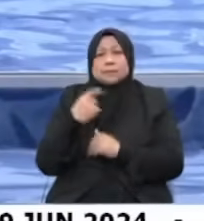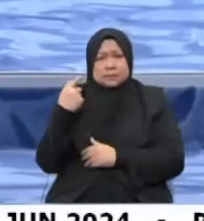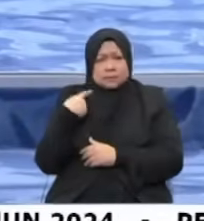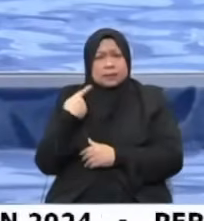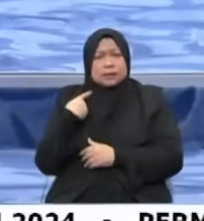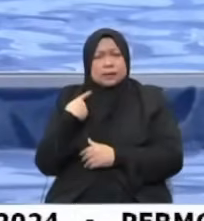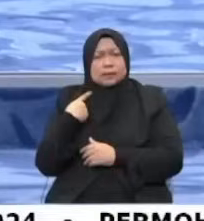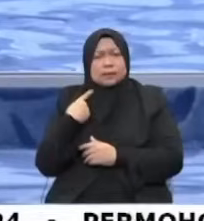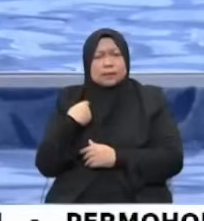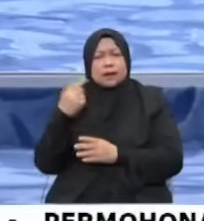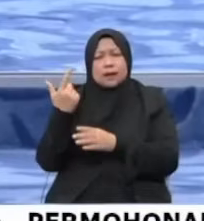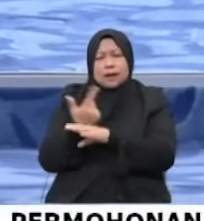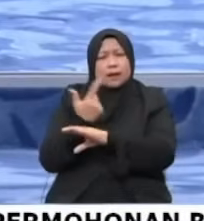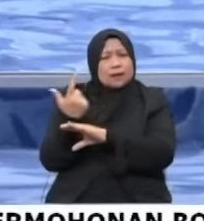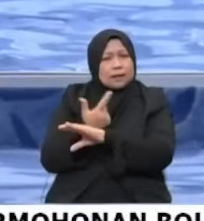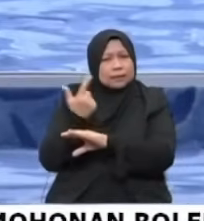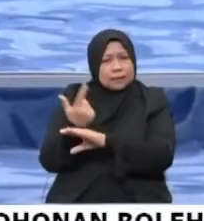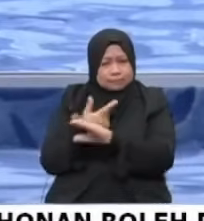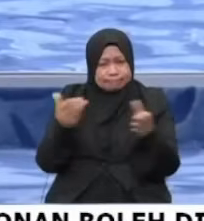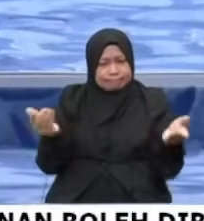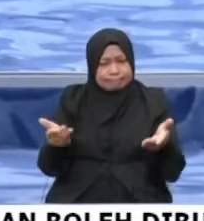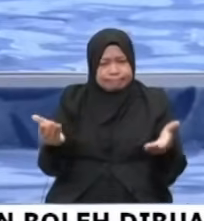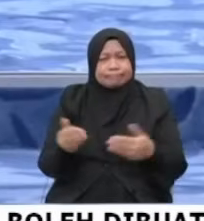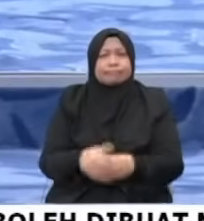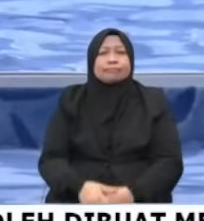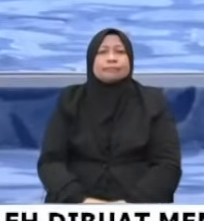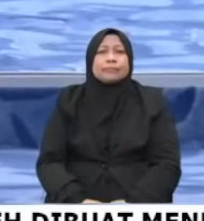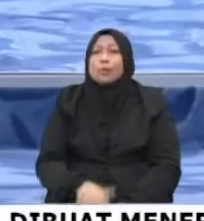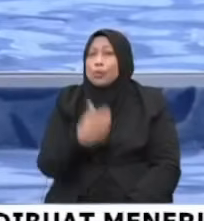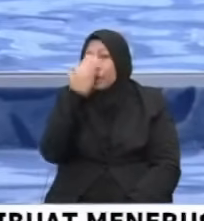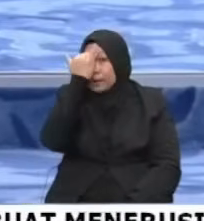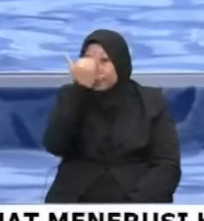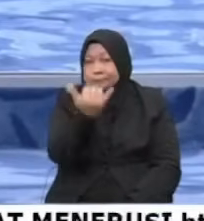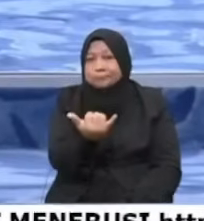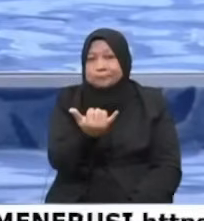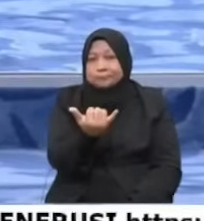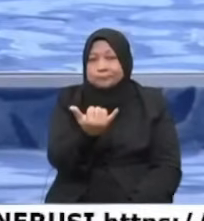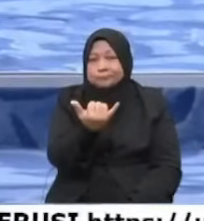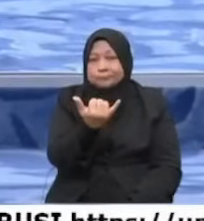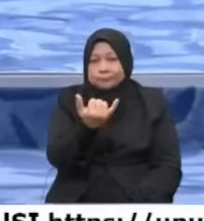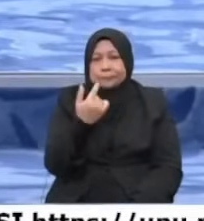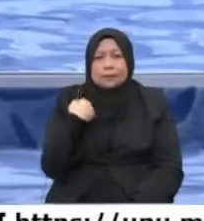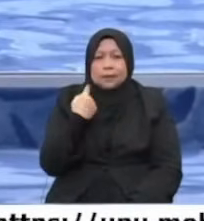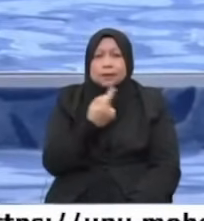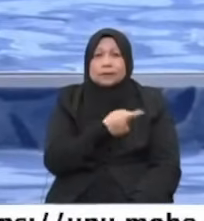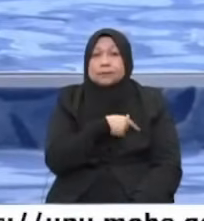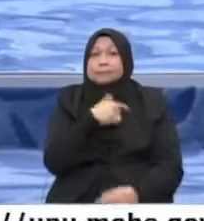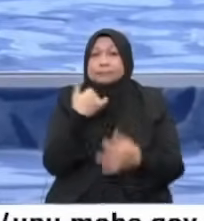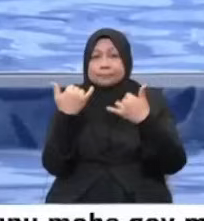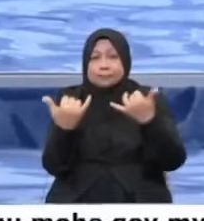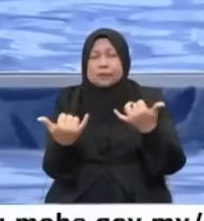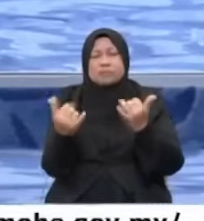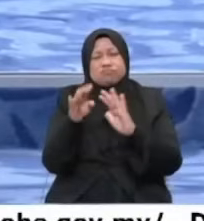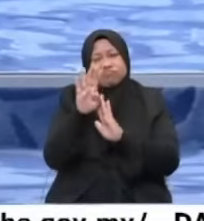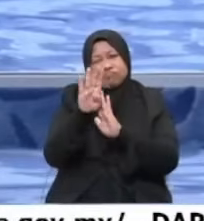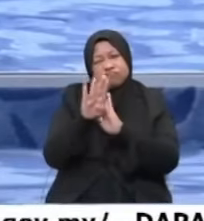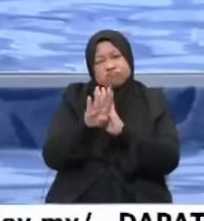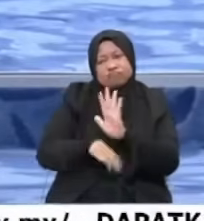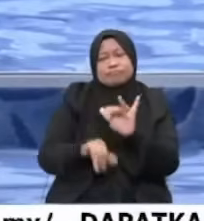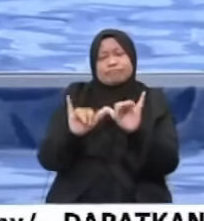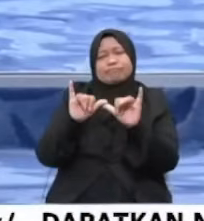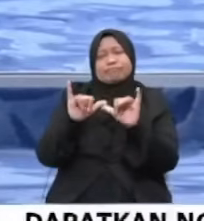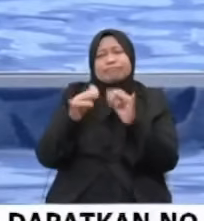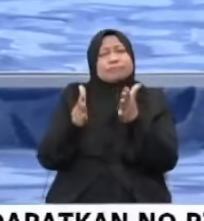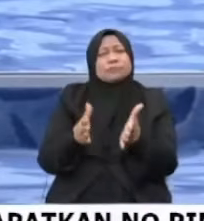ada latihan di sini kerana kita sekarang ini memang kekurangan